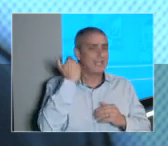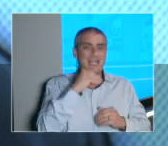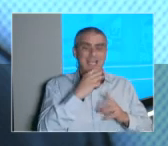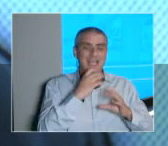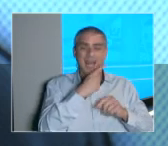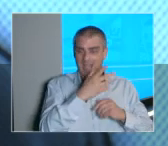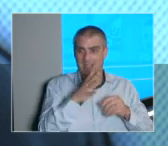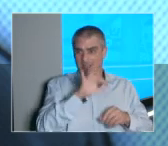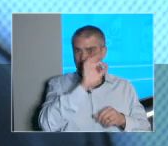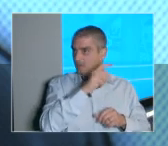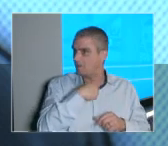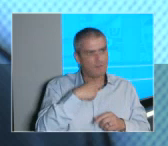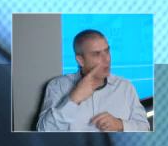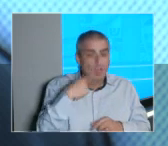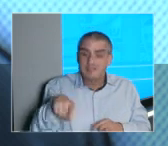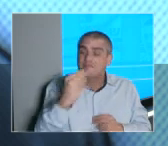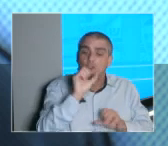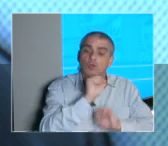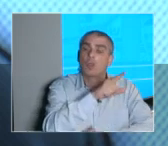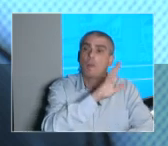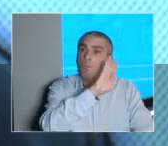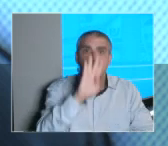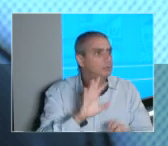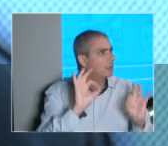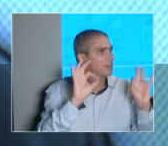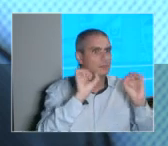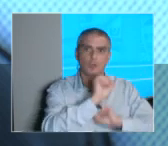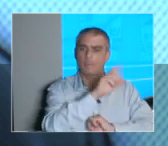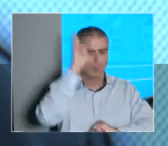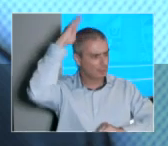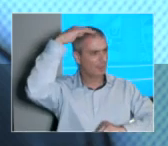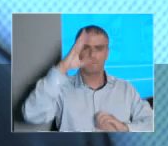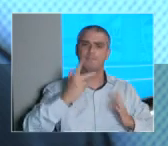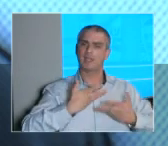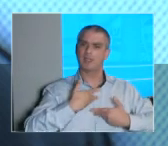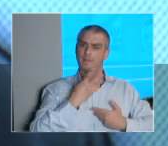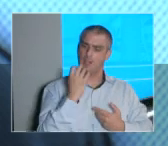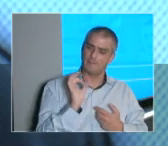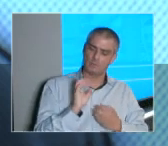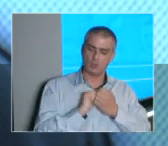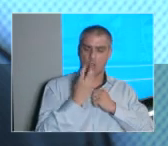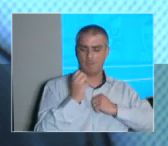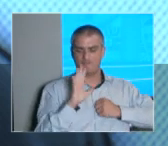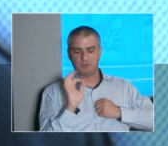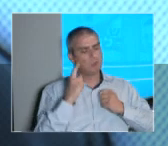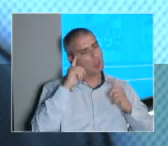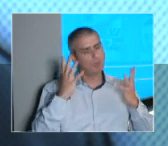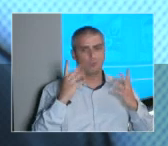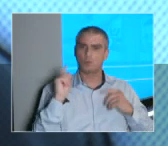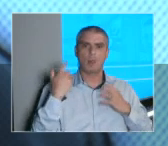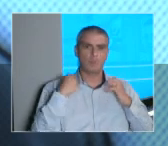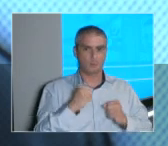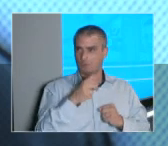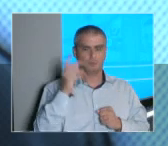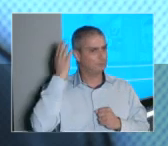ראיתי תומך טראמפ אחד על ידי בבוסטון. ואני זוכר שהיה דיון מה יקבל טעם, 40% או 45%, לא ידעו. וכולם היו